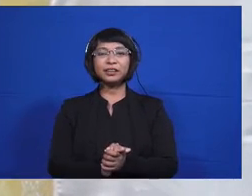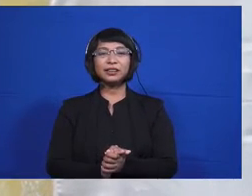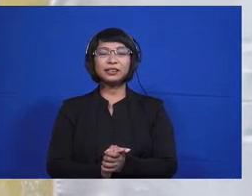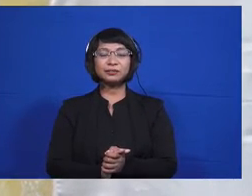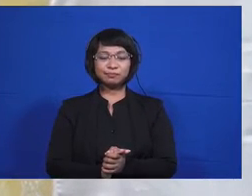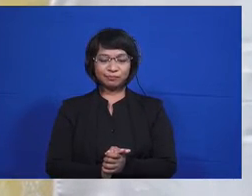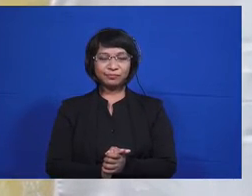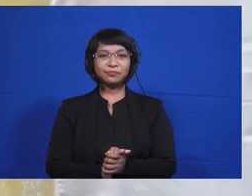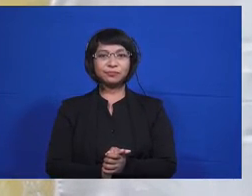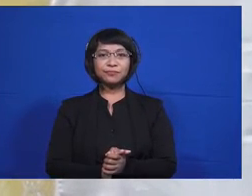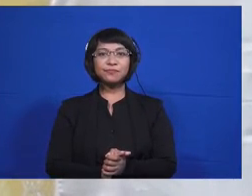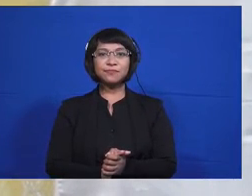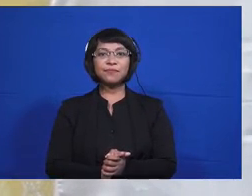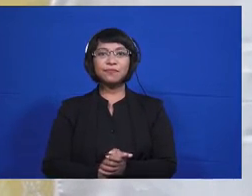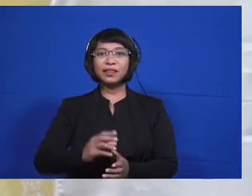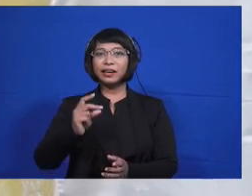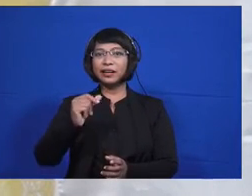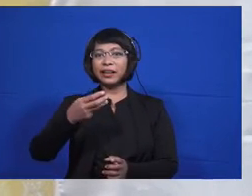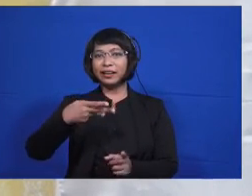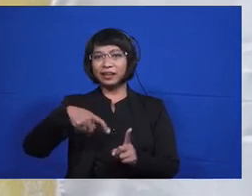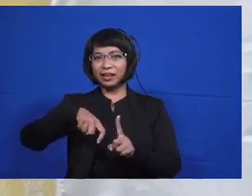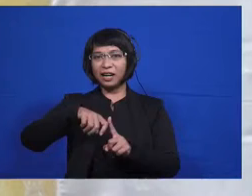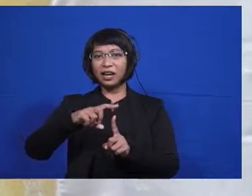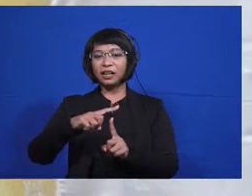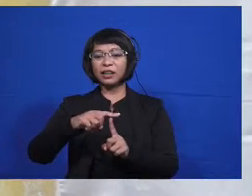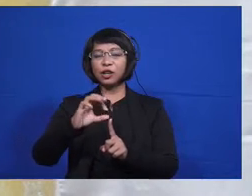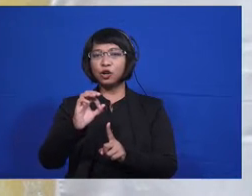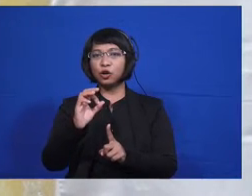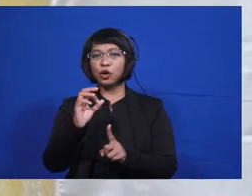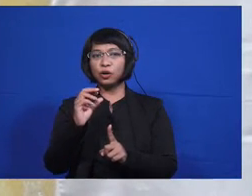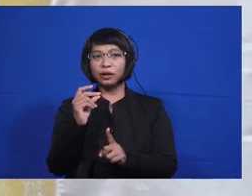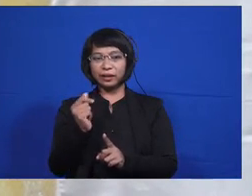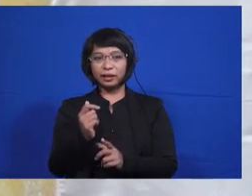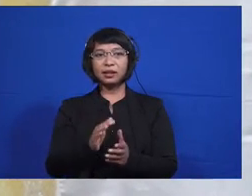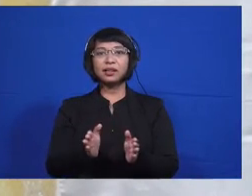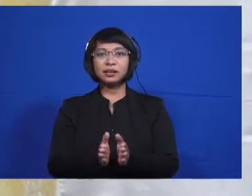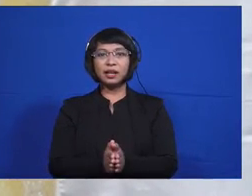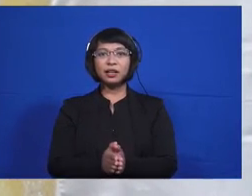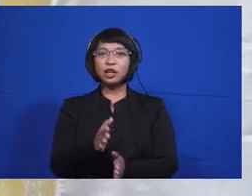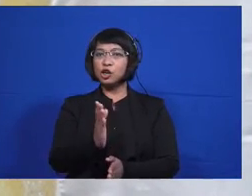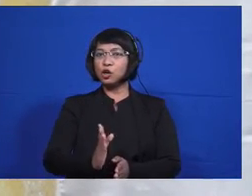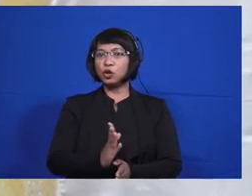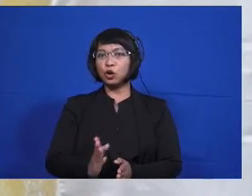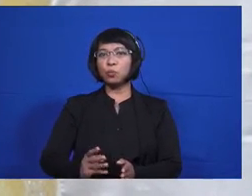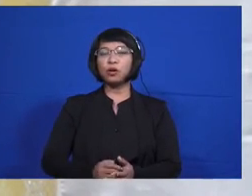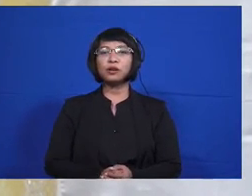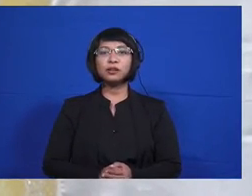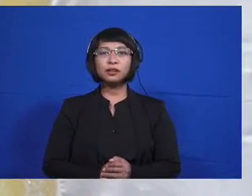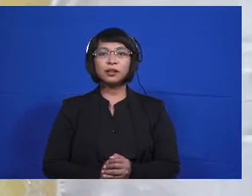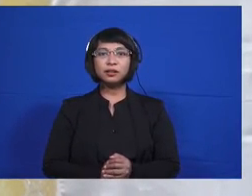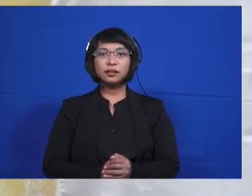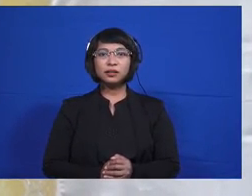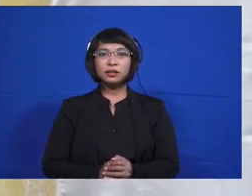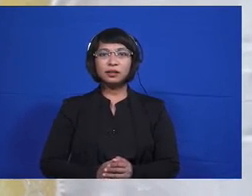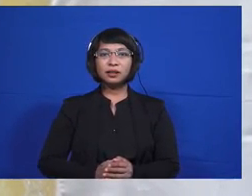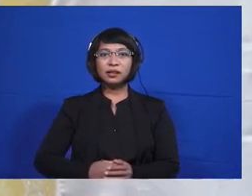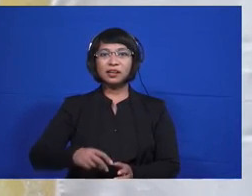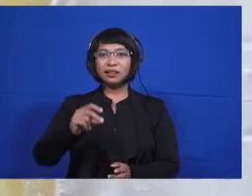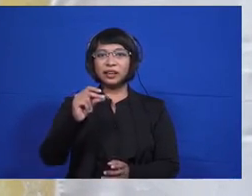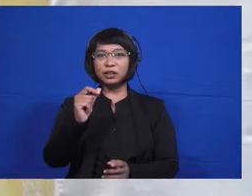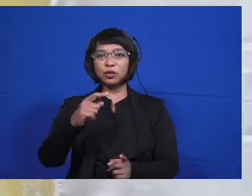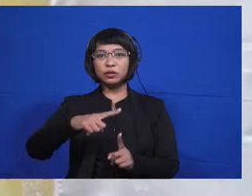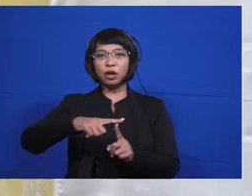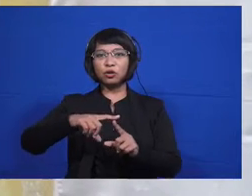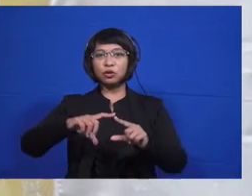Santo Paulus Kentungan Yogyakarta, dan Romo Bernardus Irawan Heru Yuwono PR, Rektor Seminari Tahun